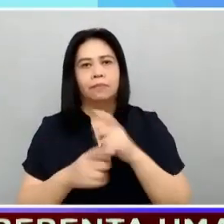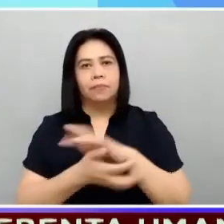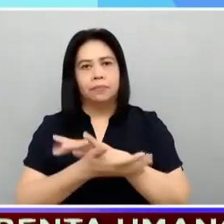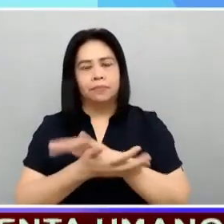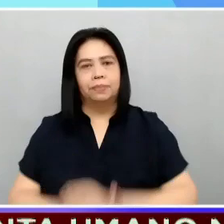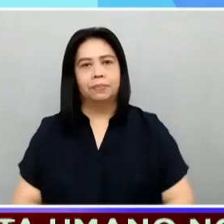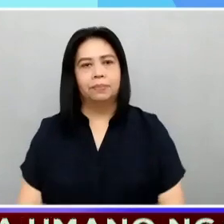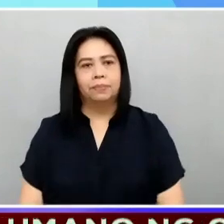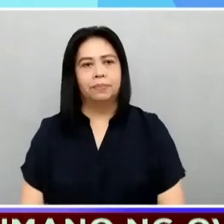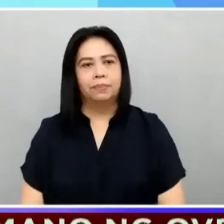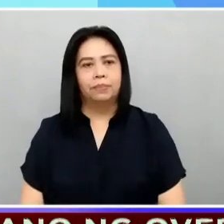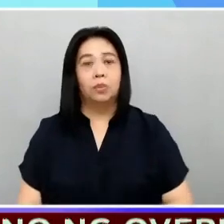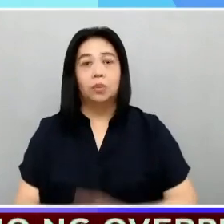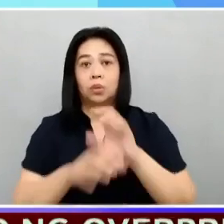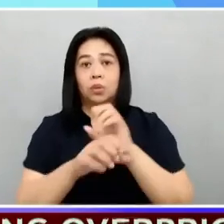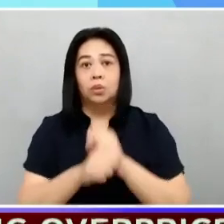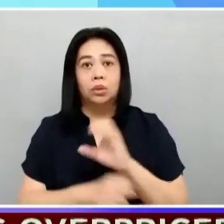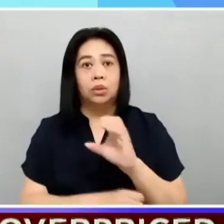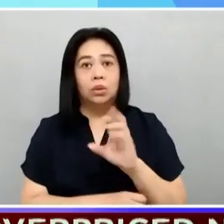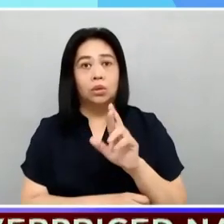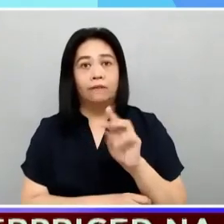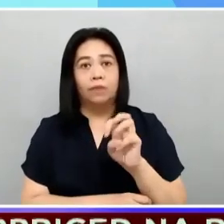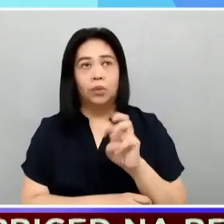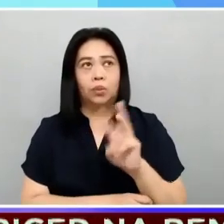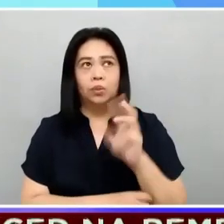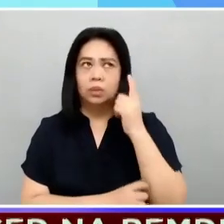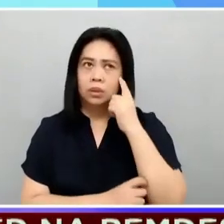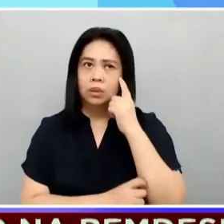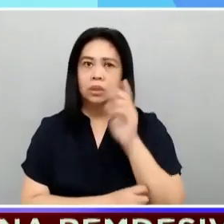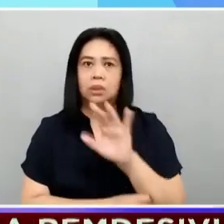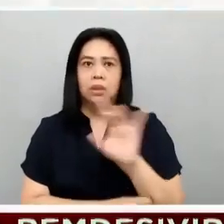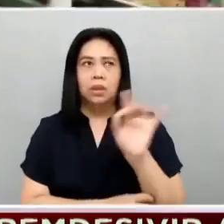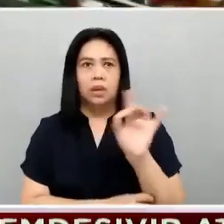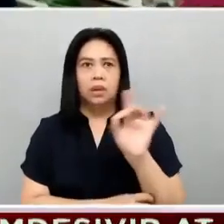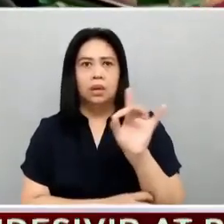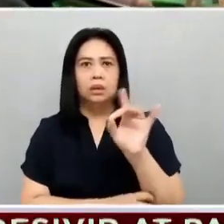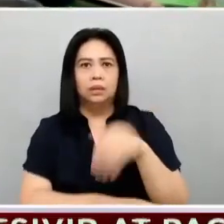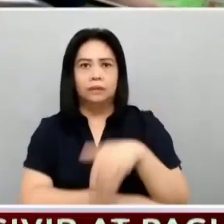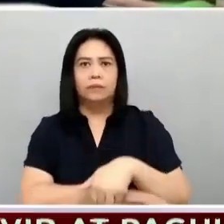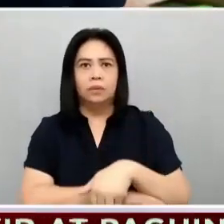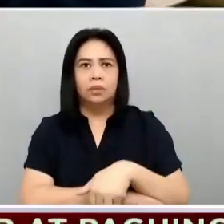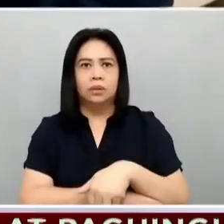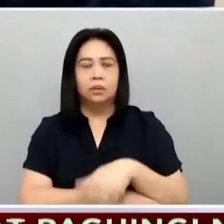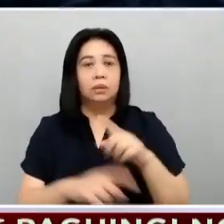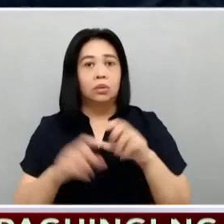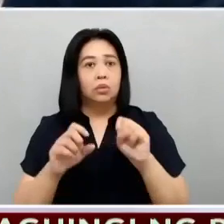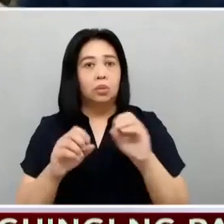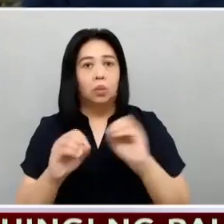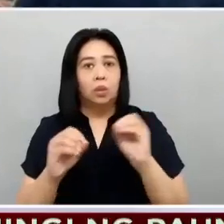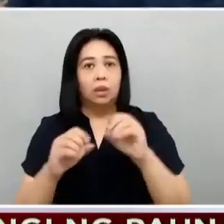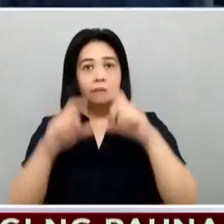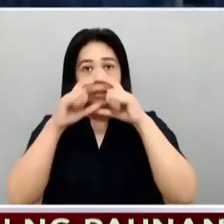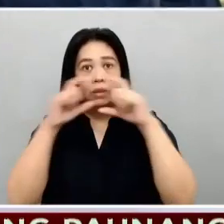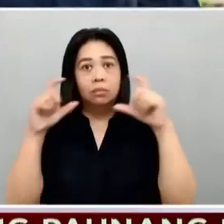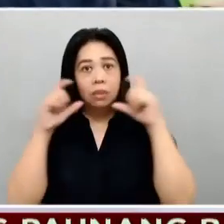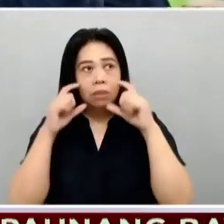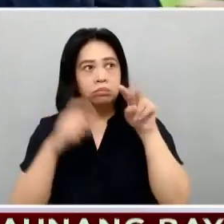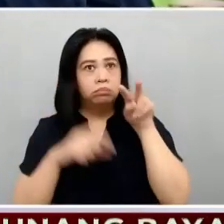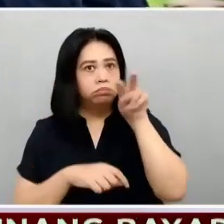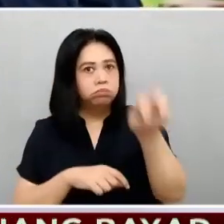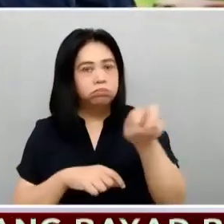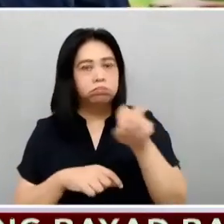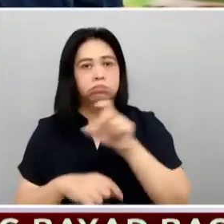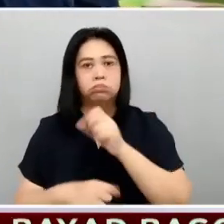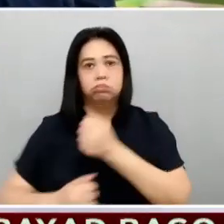COVID-19. Usually, ang party po dito, hindi po nagkakamali, 8 o'clock in the evening. Pero kapag wala ka pong face mask, nakita ka ng mga